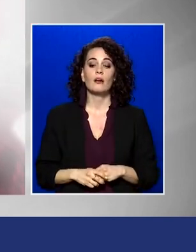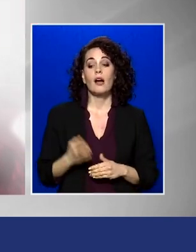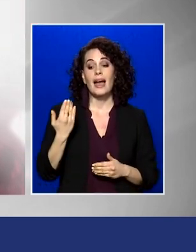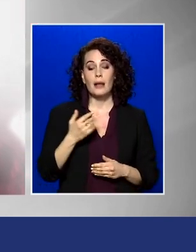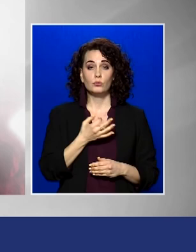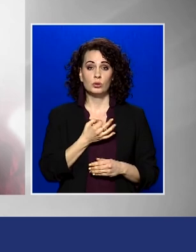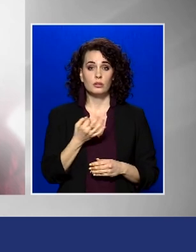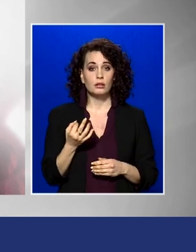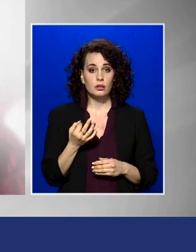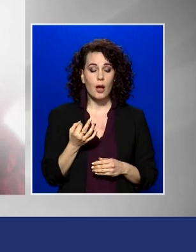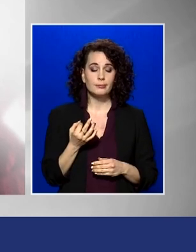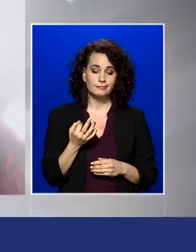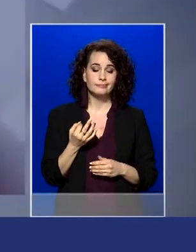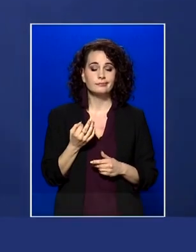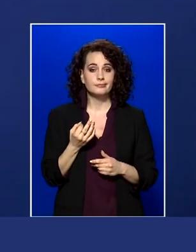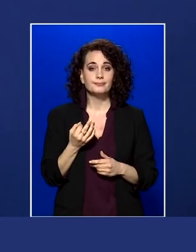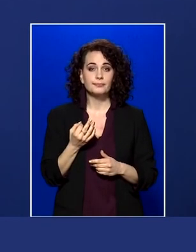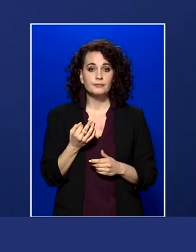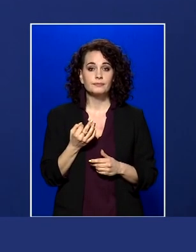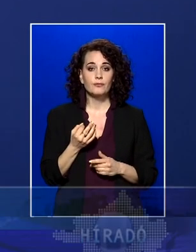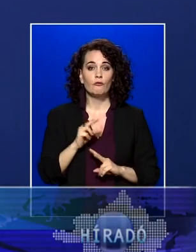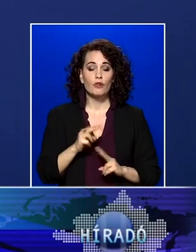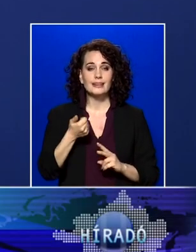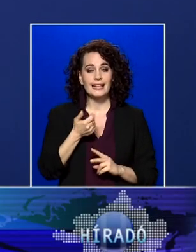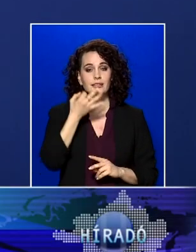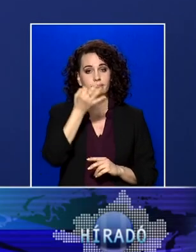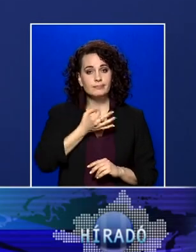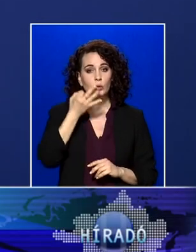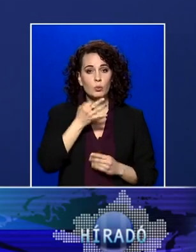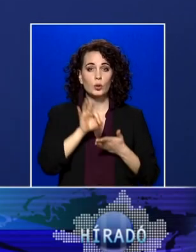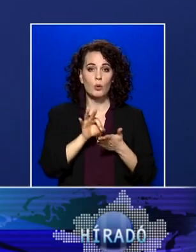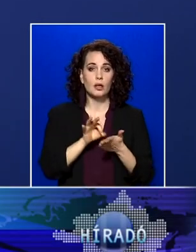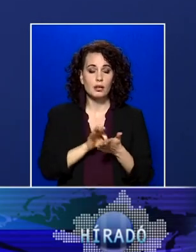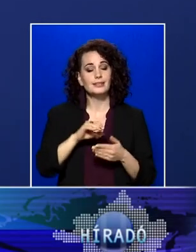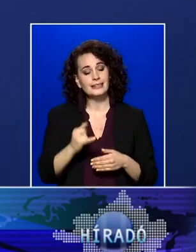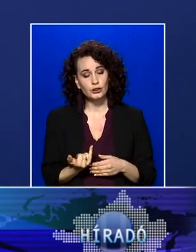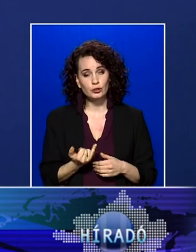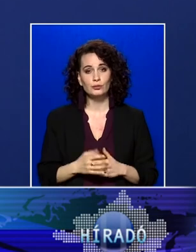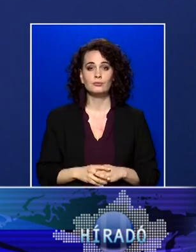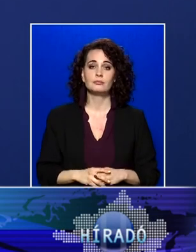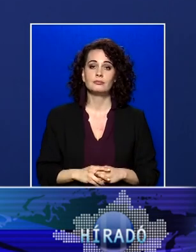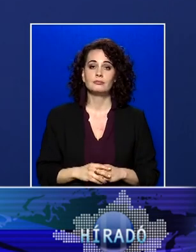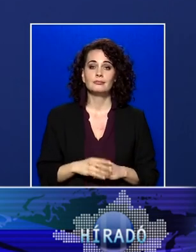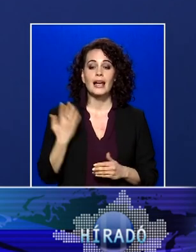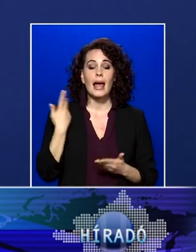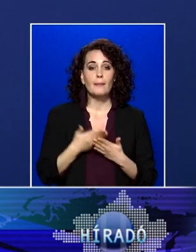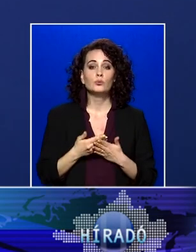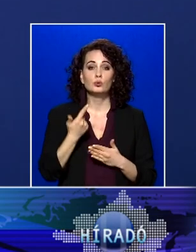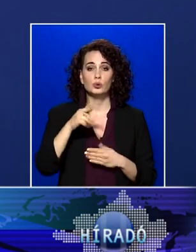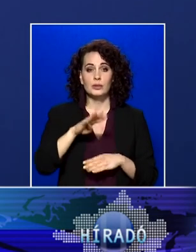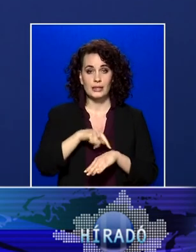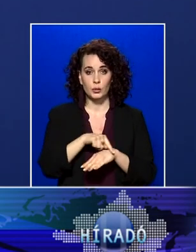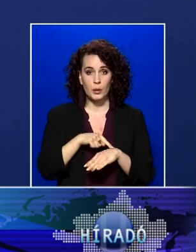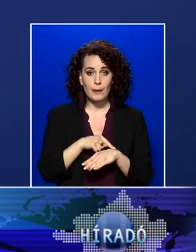azonban van egy nagyon szomorú adata is. Az elmúlt 24